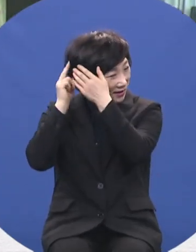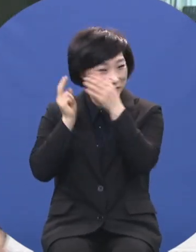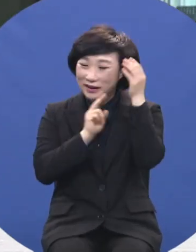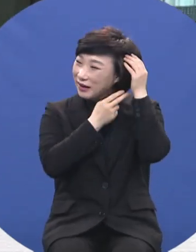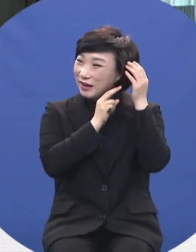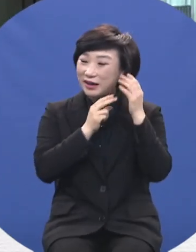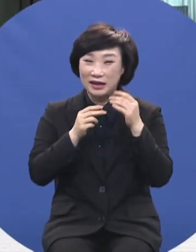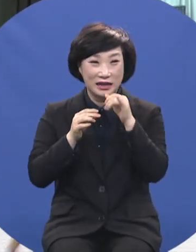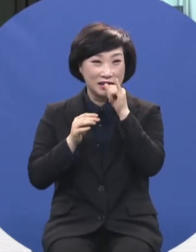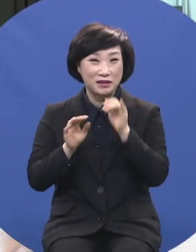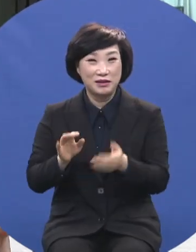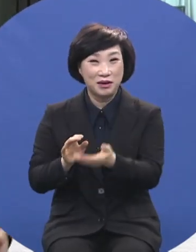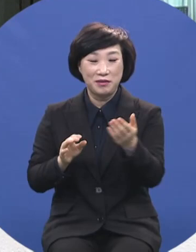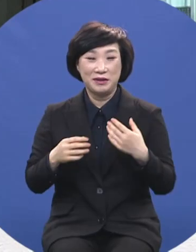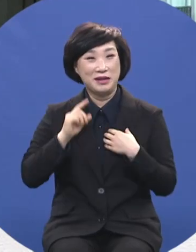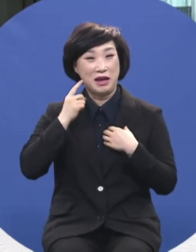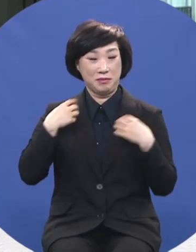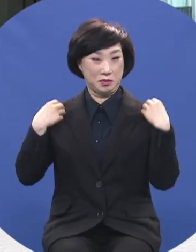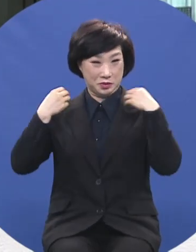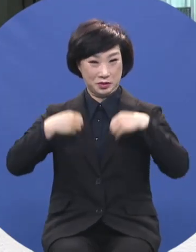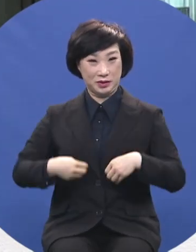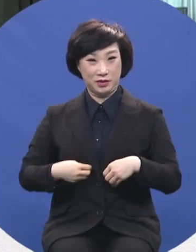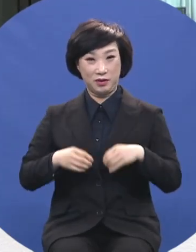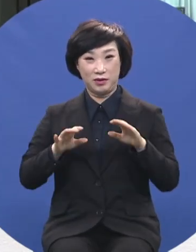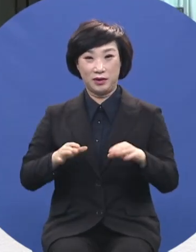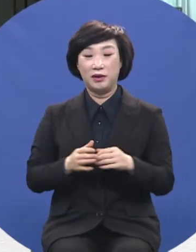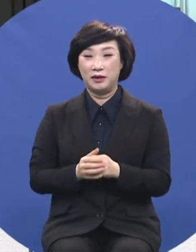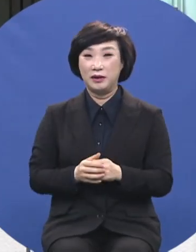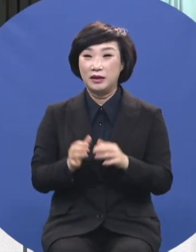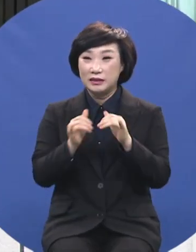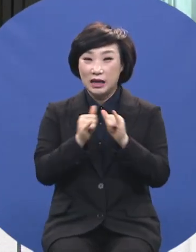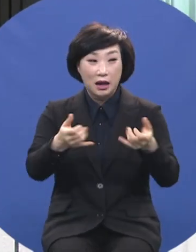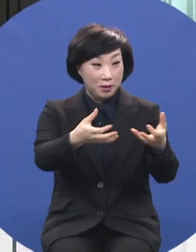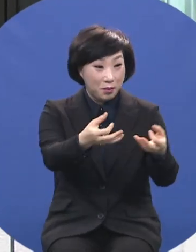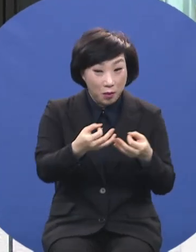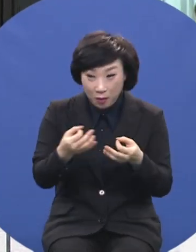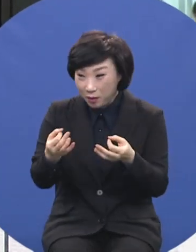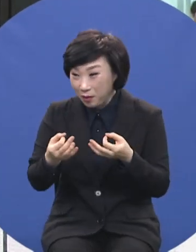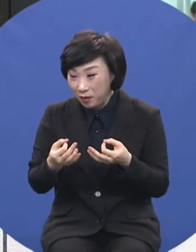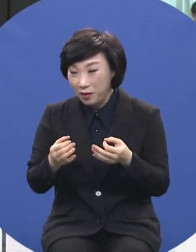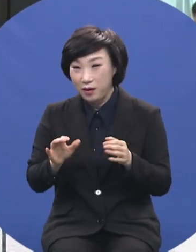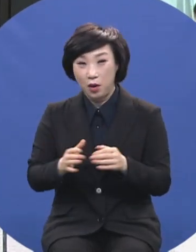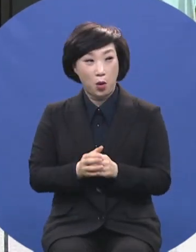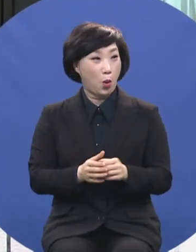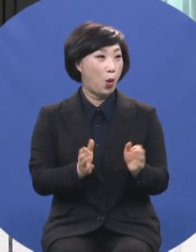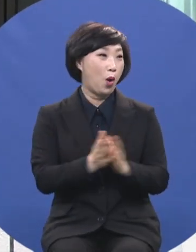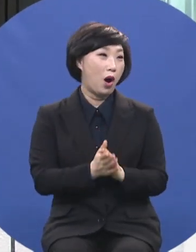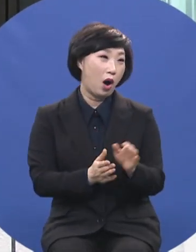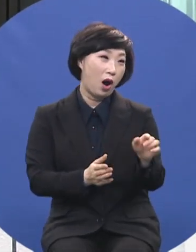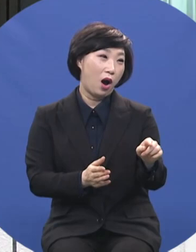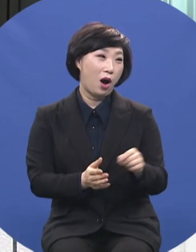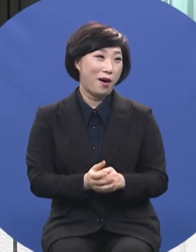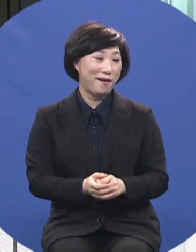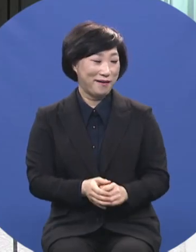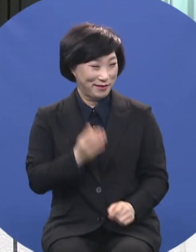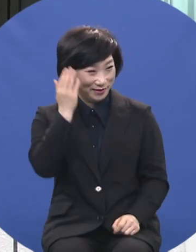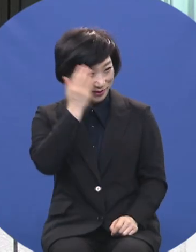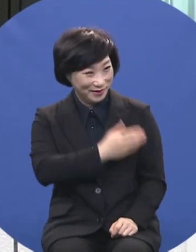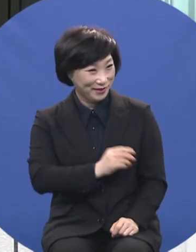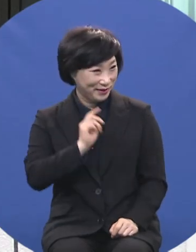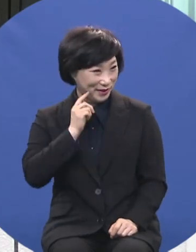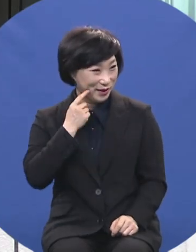헤어스타일 잘하고 옷 잘 입고 사람 보기에 야